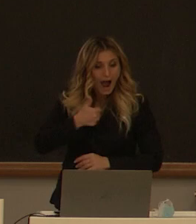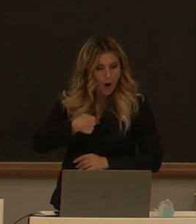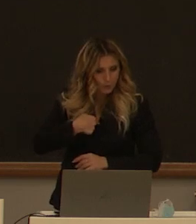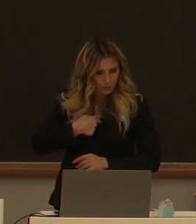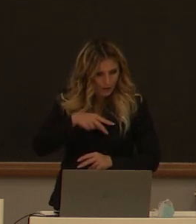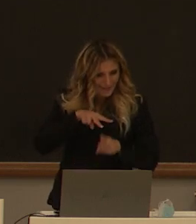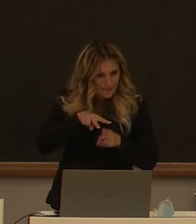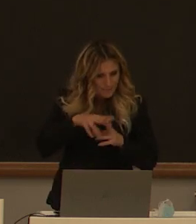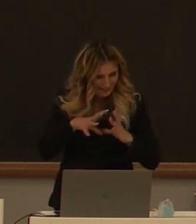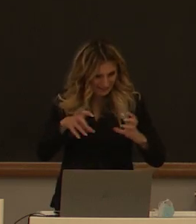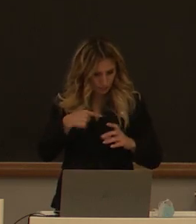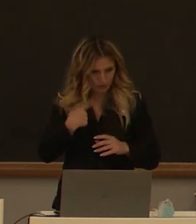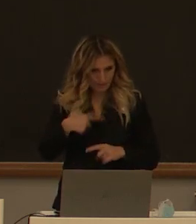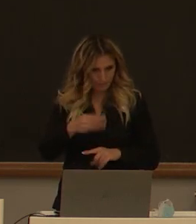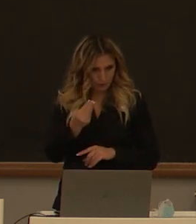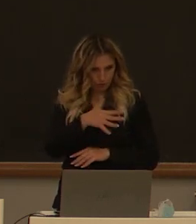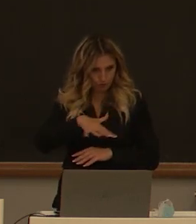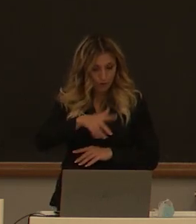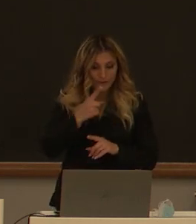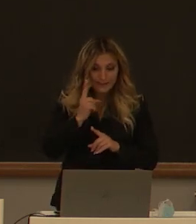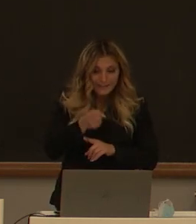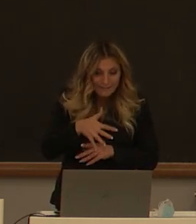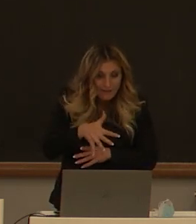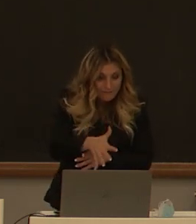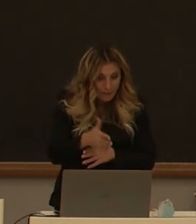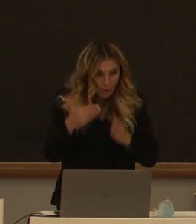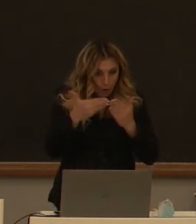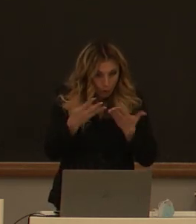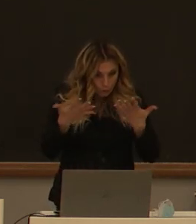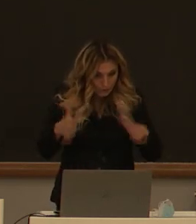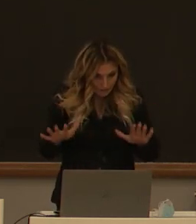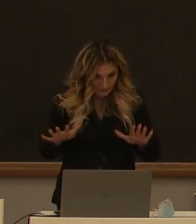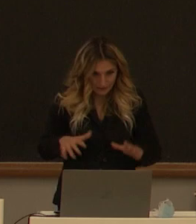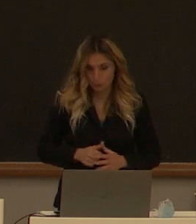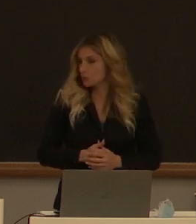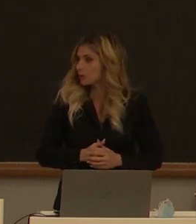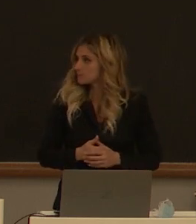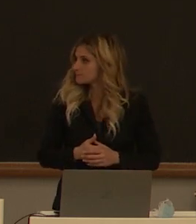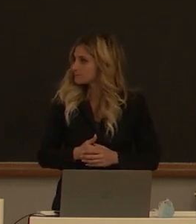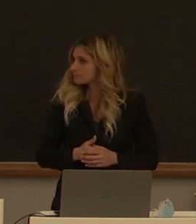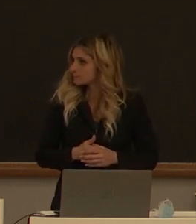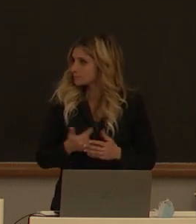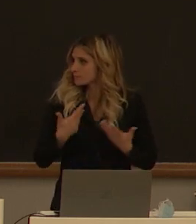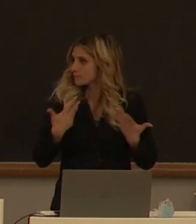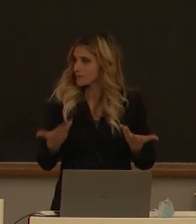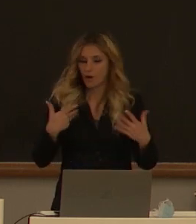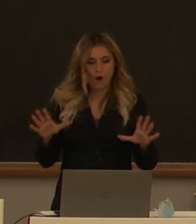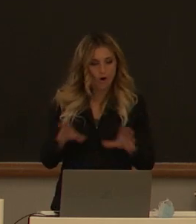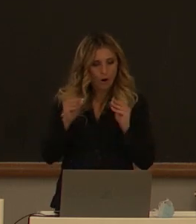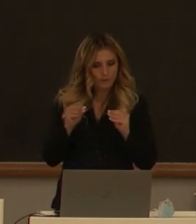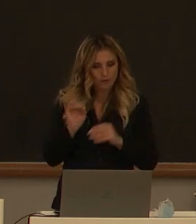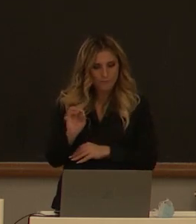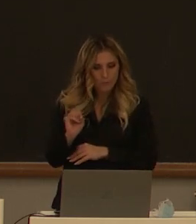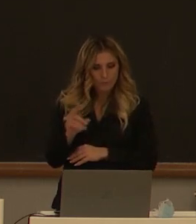sull'auto-imprenditorialità dei nostri ragazzi che stanno per uscire dai nostri corsi di studio. Allora, cominciamo dal professor